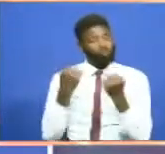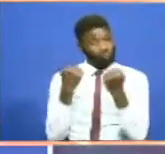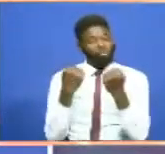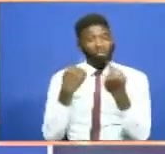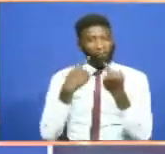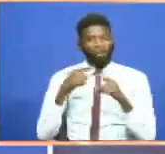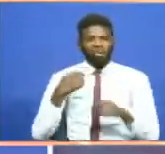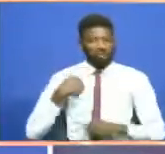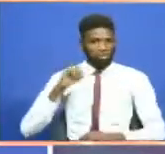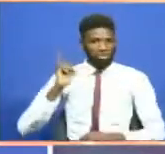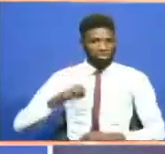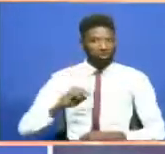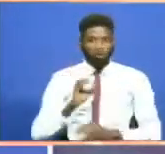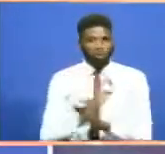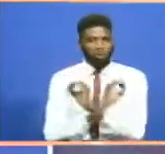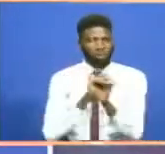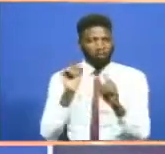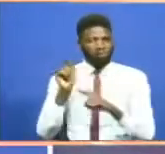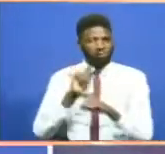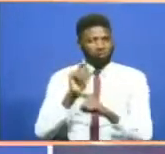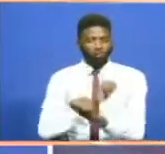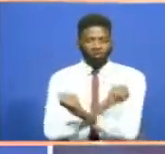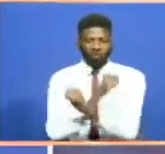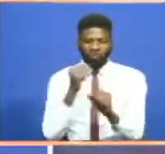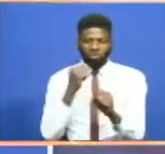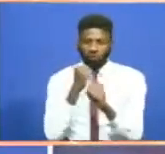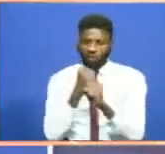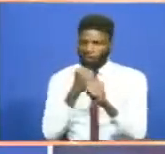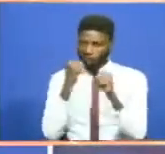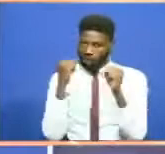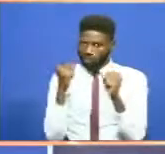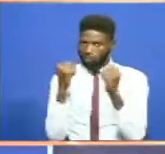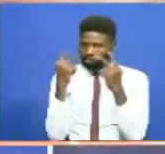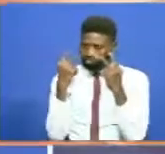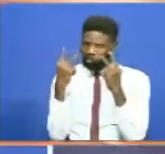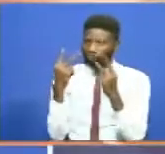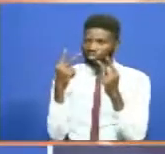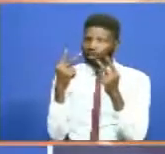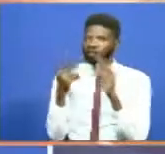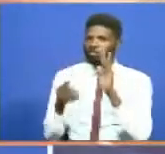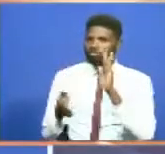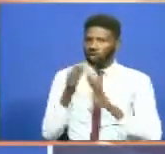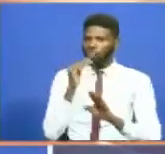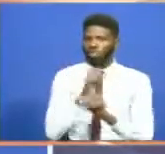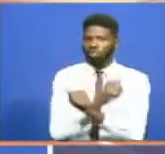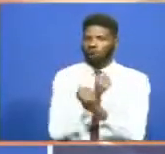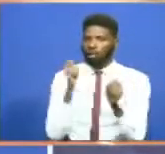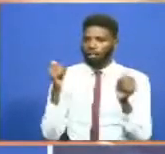sana. So ningangangana. Nikaona pace imeshika tukatasema.